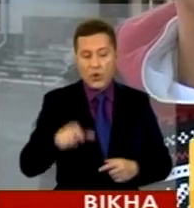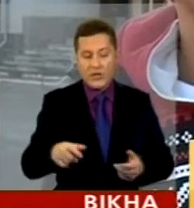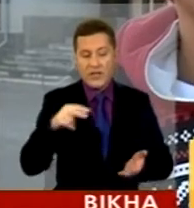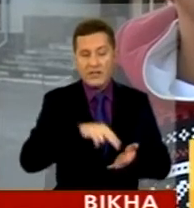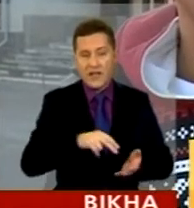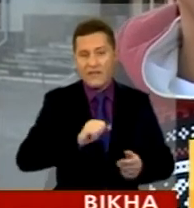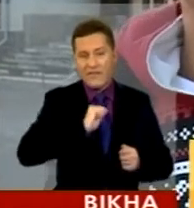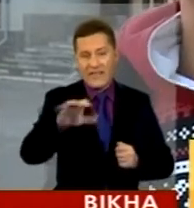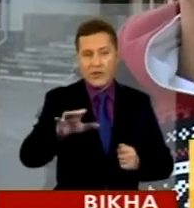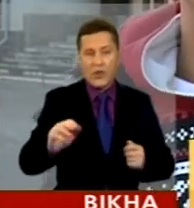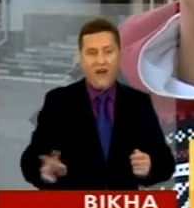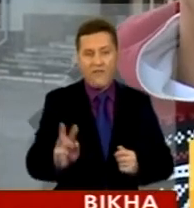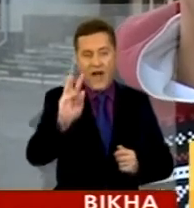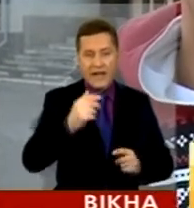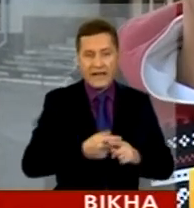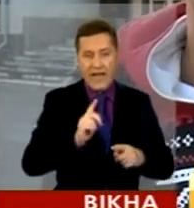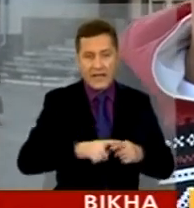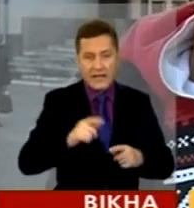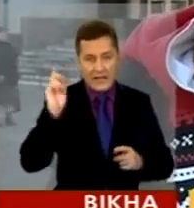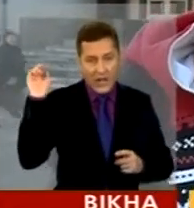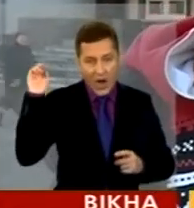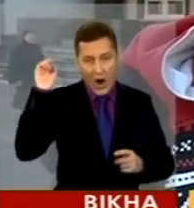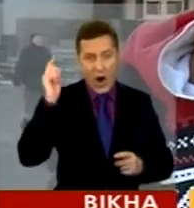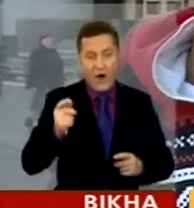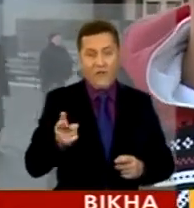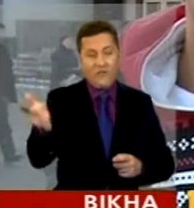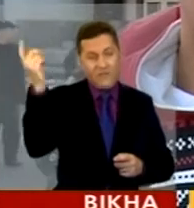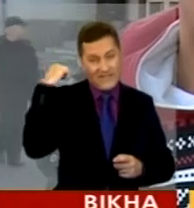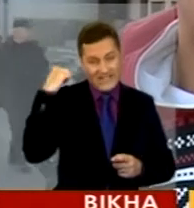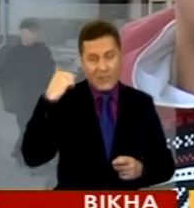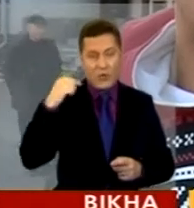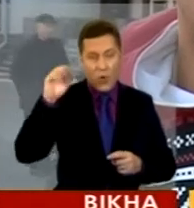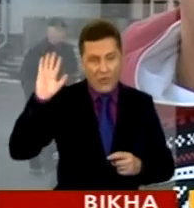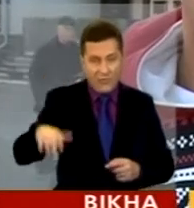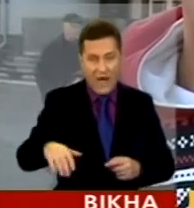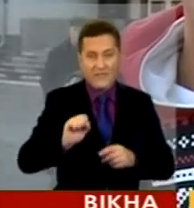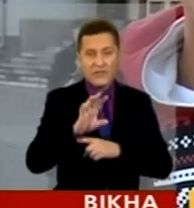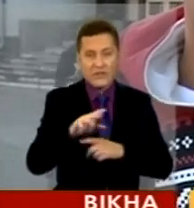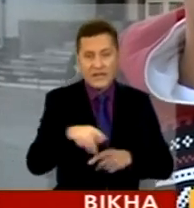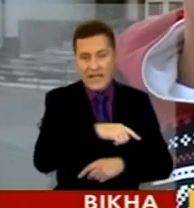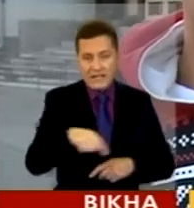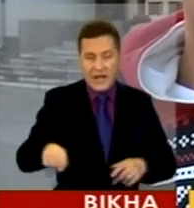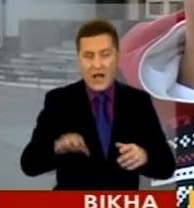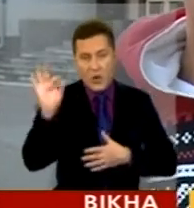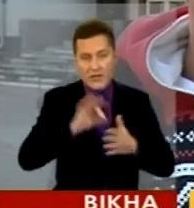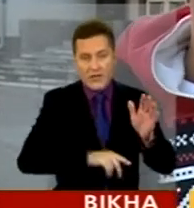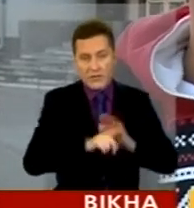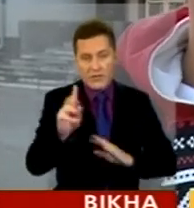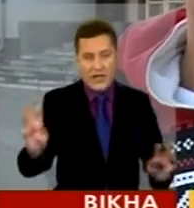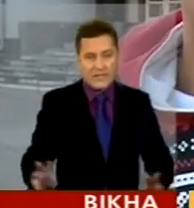фаєр, який просто над головою, ну, впав за мною, засидів 14-й ряд. І одразу почалася